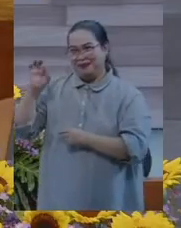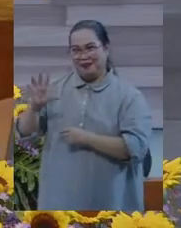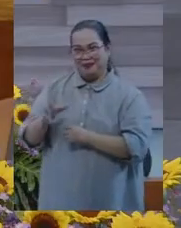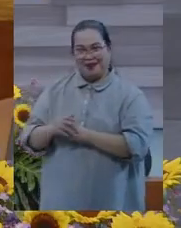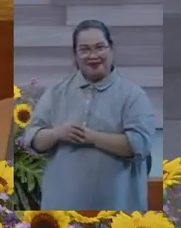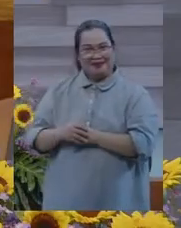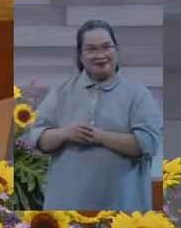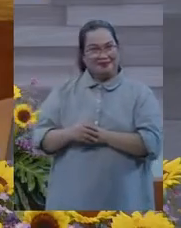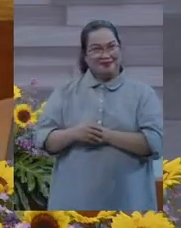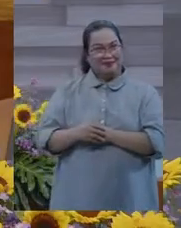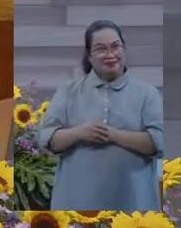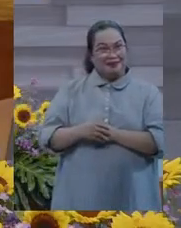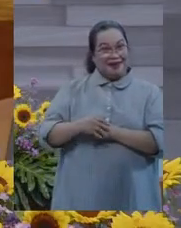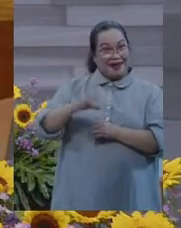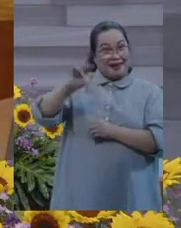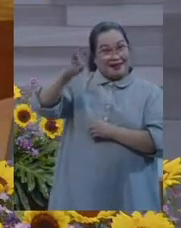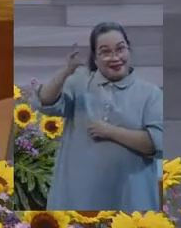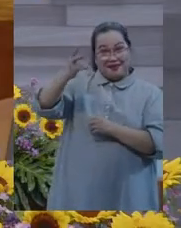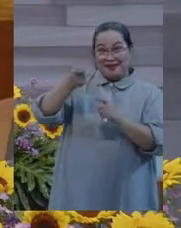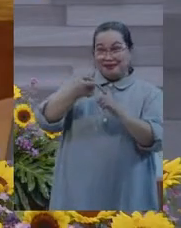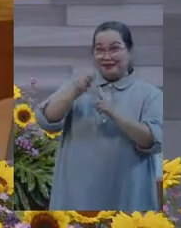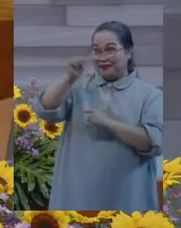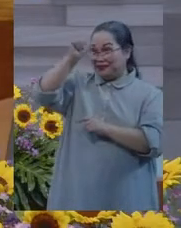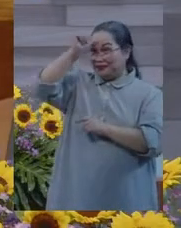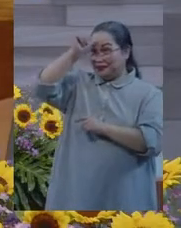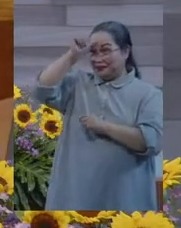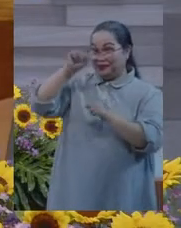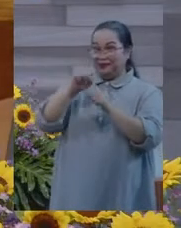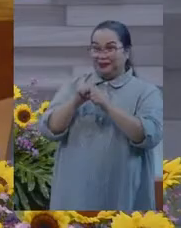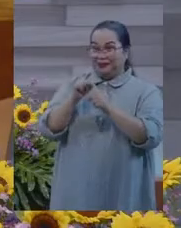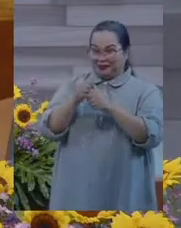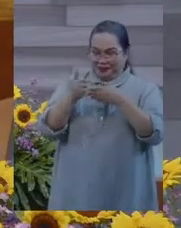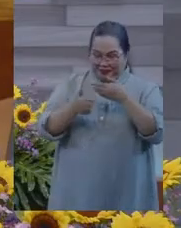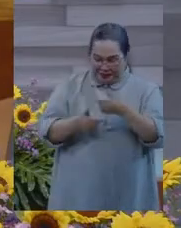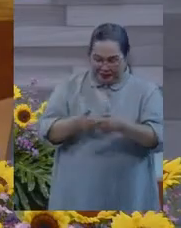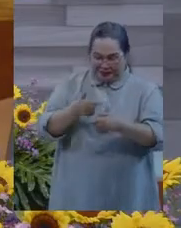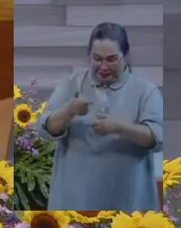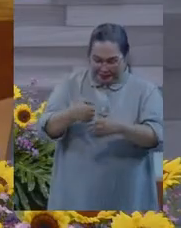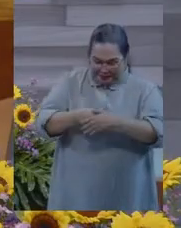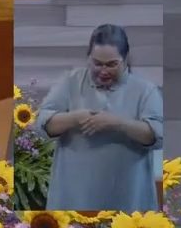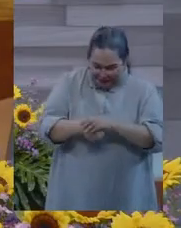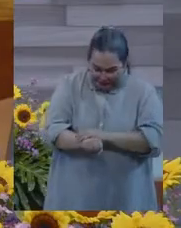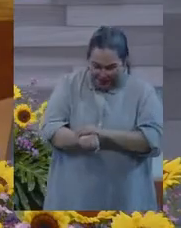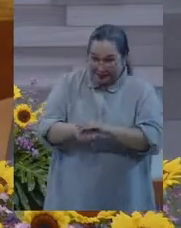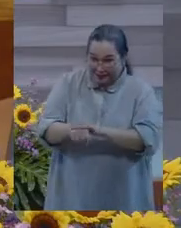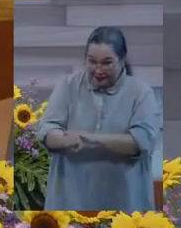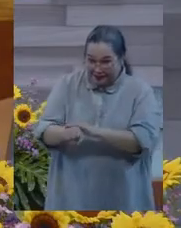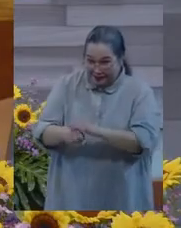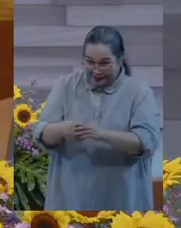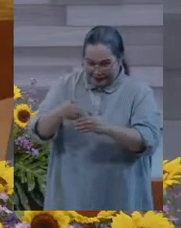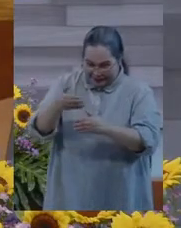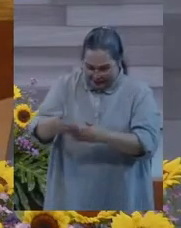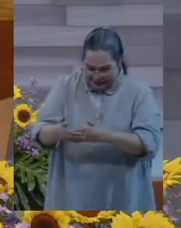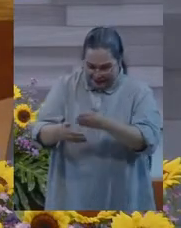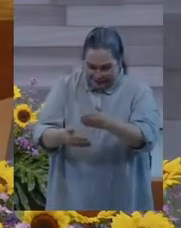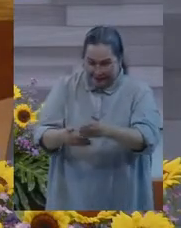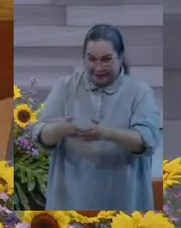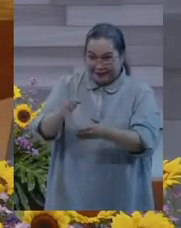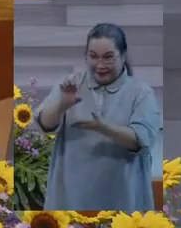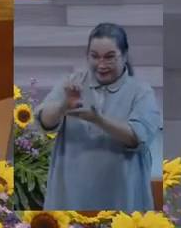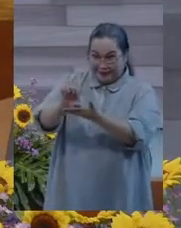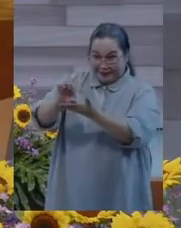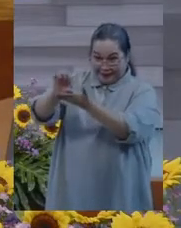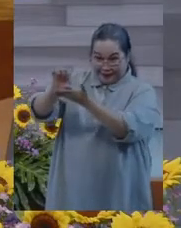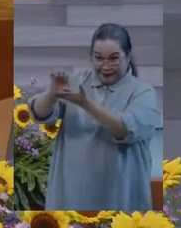He is seventh from Adam, sabi dito. Pag tinignan nyo nga yung genealogy sa Genesis 5, si Enoch nga